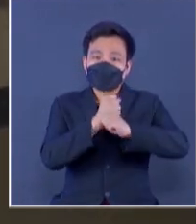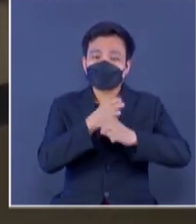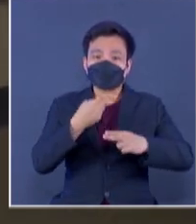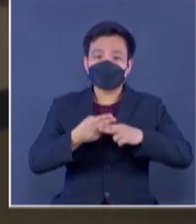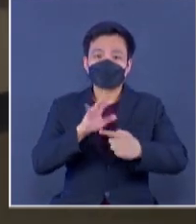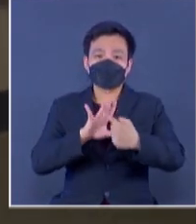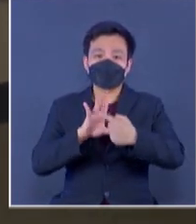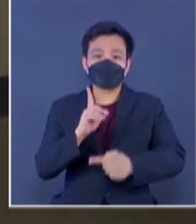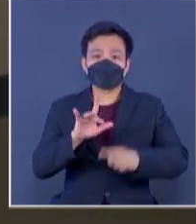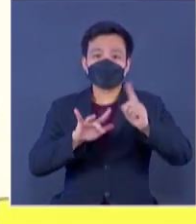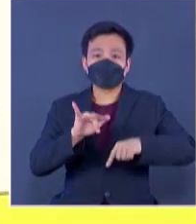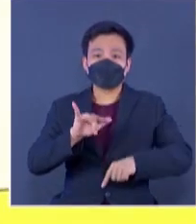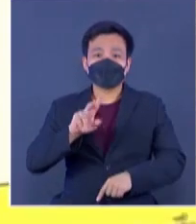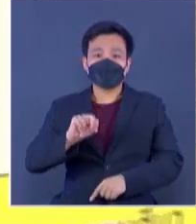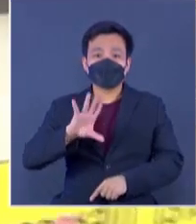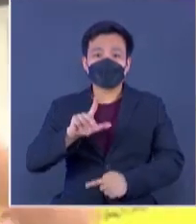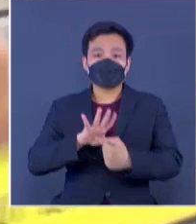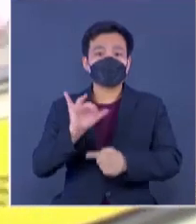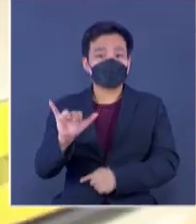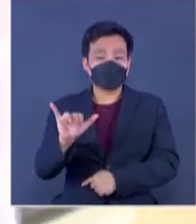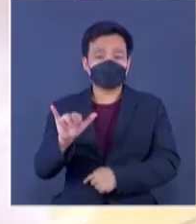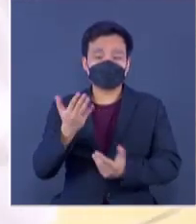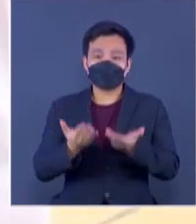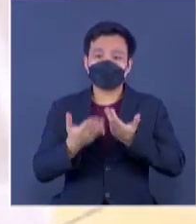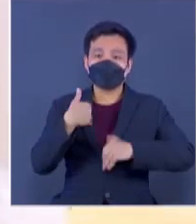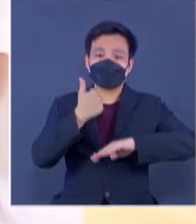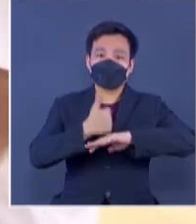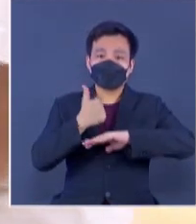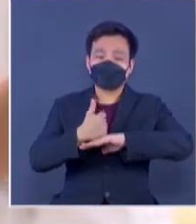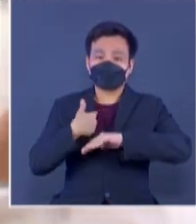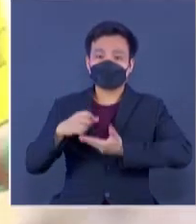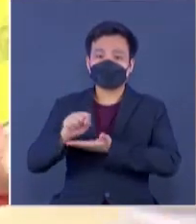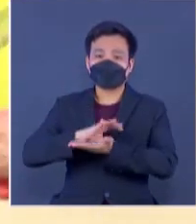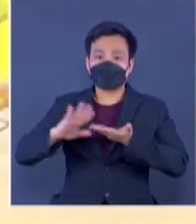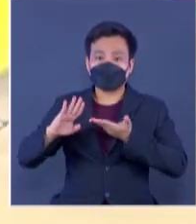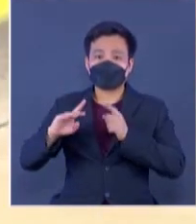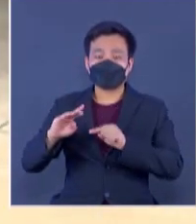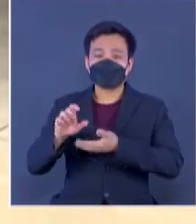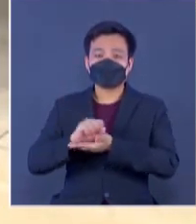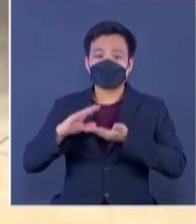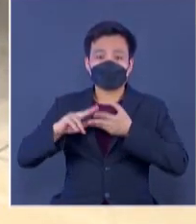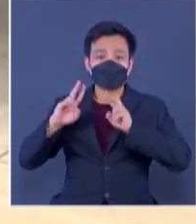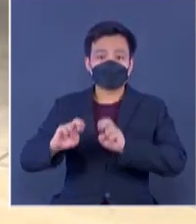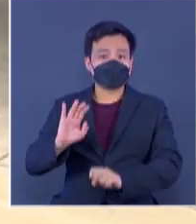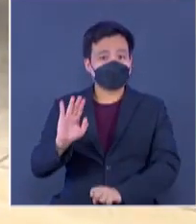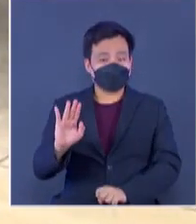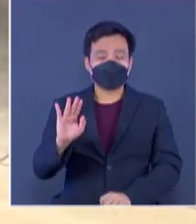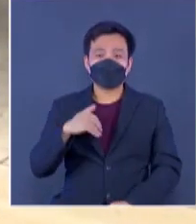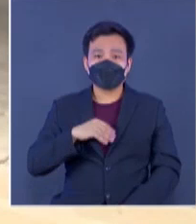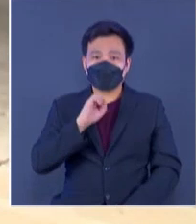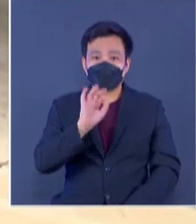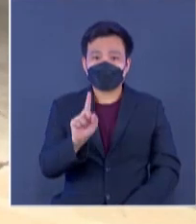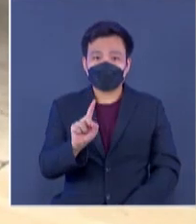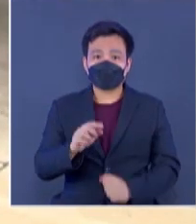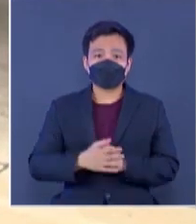ายบำรุงเกาะนะคะแล้วก็เป็นทางฝักฝั่งของหัวหน้าสาธารณูปโภคสถาบันวิจัยแสงซินโครตอนองค์การมหาชนด้วยเขาออกมาเปิดเผยนะ